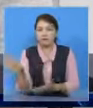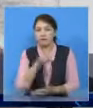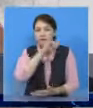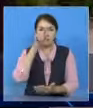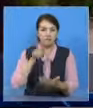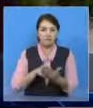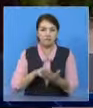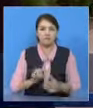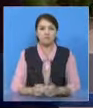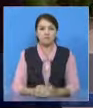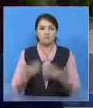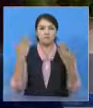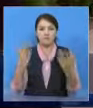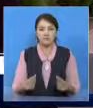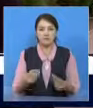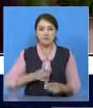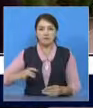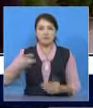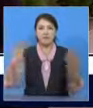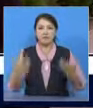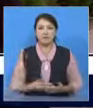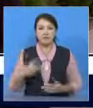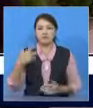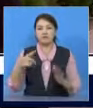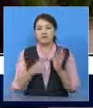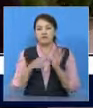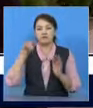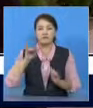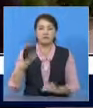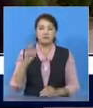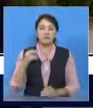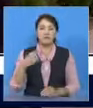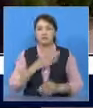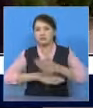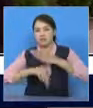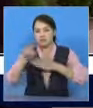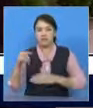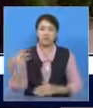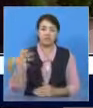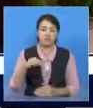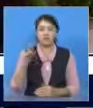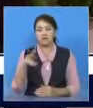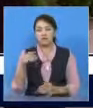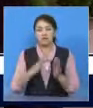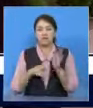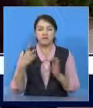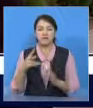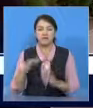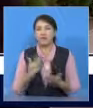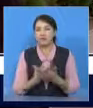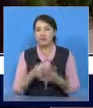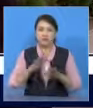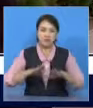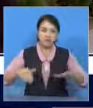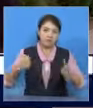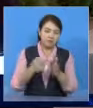вопросы. На сегодняшний день в регионе проживает 27 550 инвалидов, 4292 из которых дети